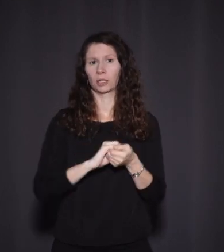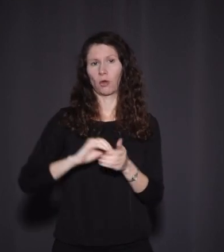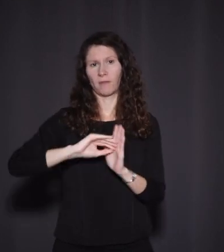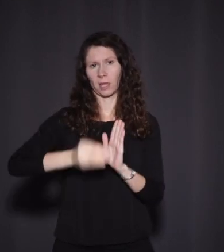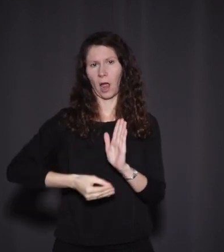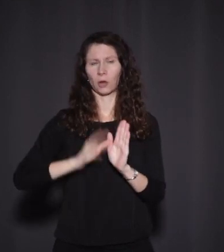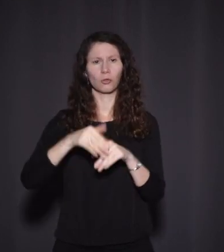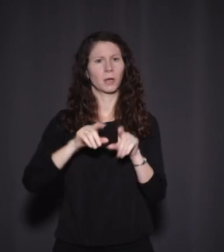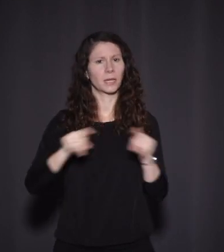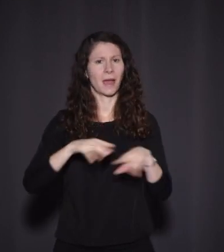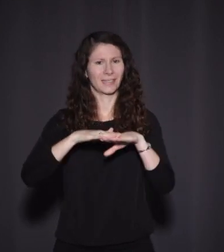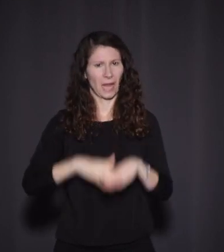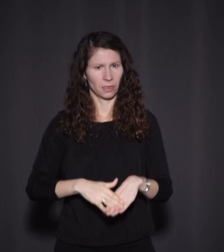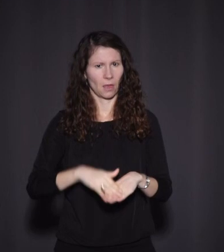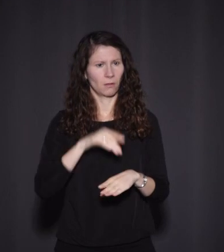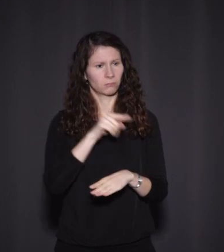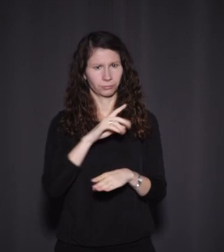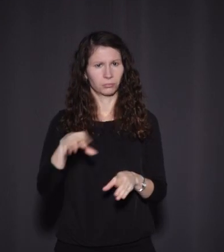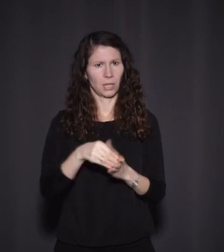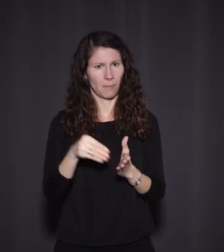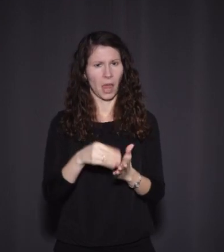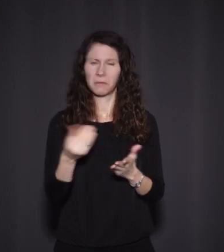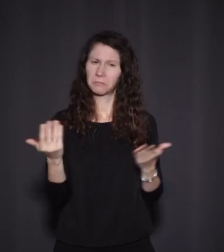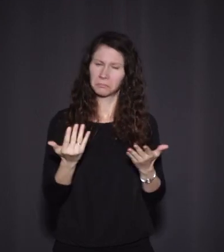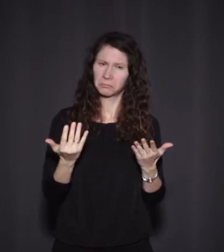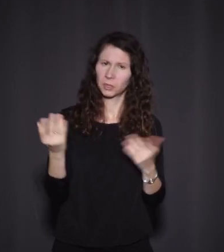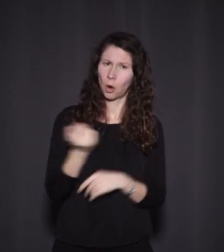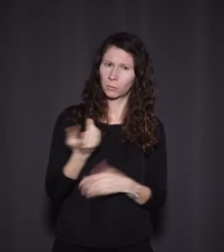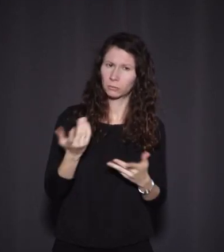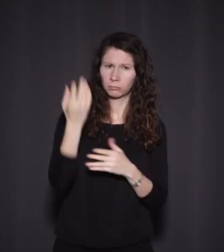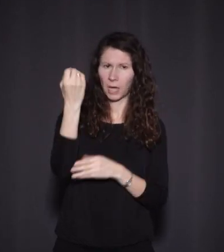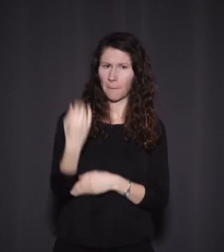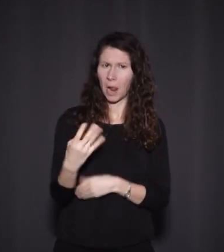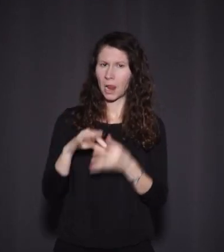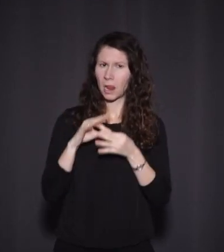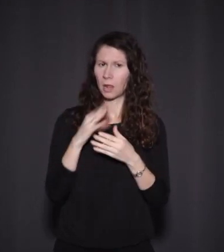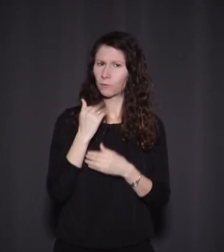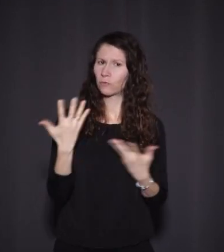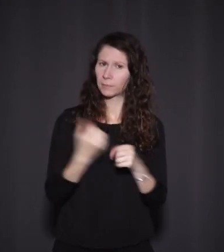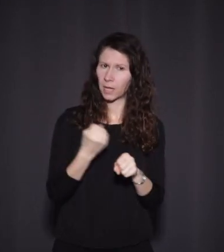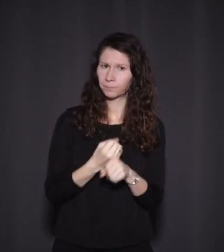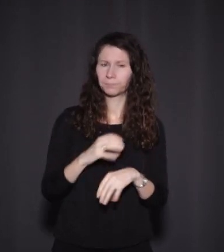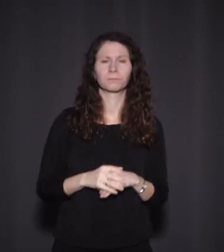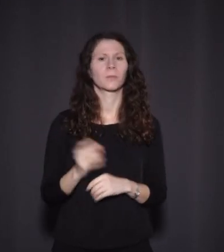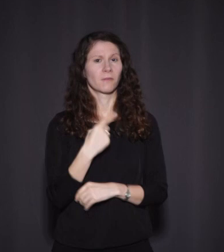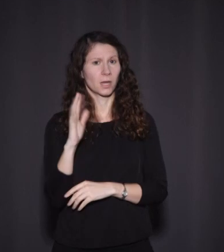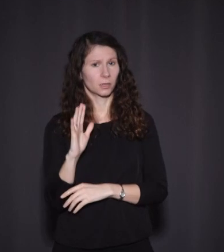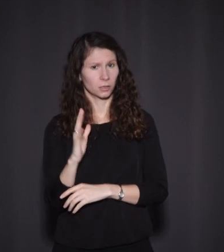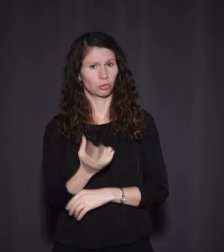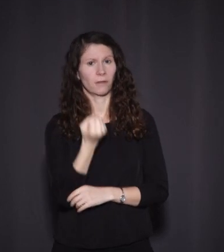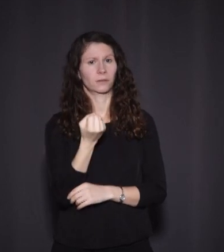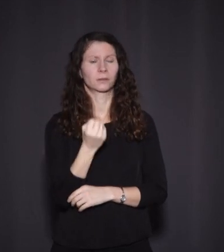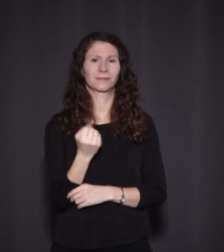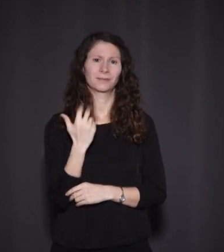Was kommt auf uns da jetzt zu mit der Ampel? Zunächst mal ist es uns gelungen, in einem Dreierteam, finde